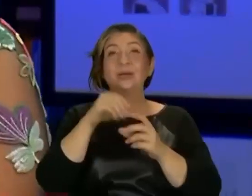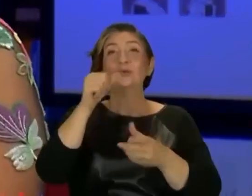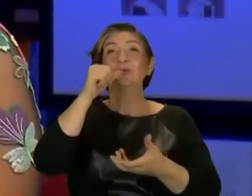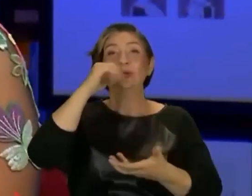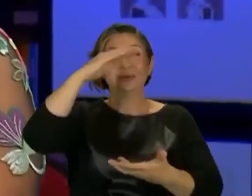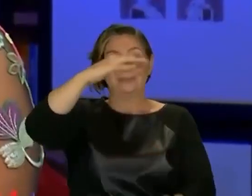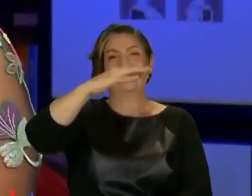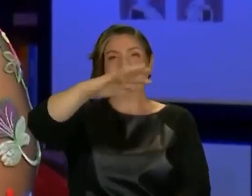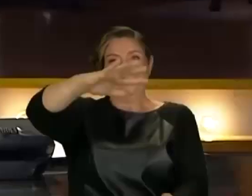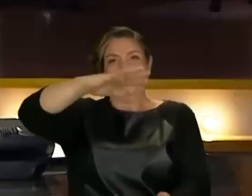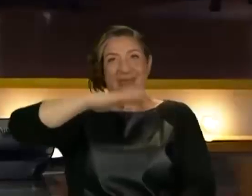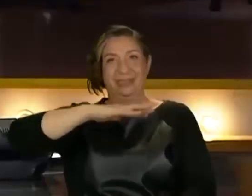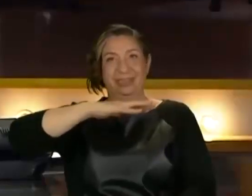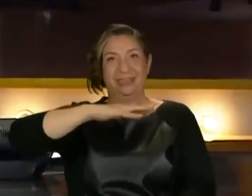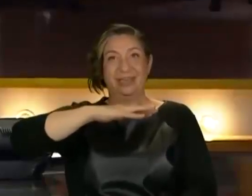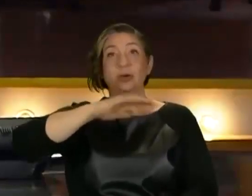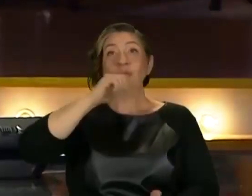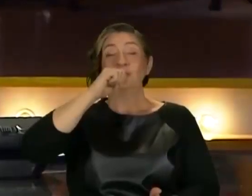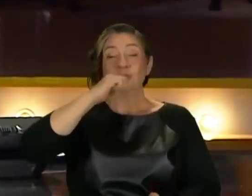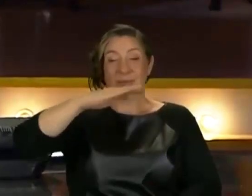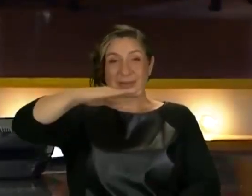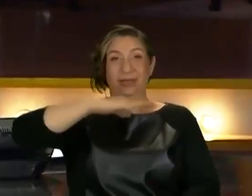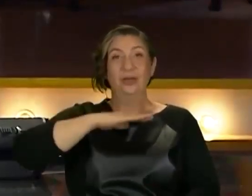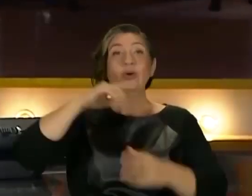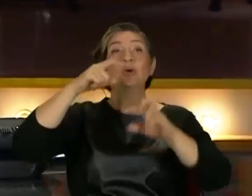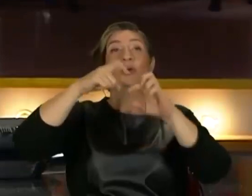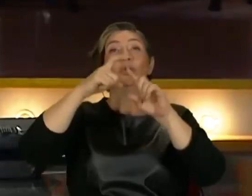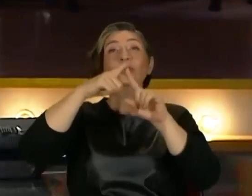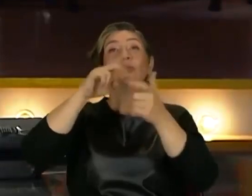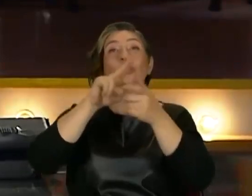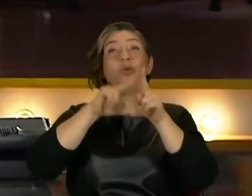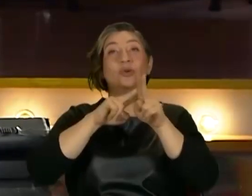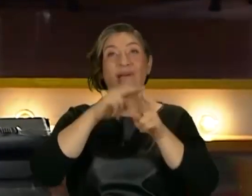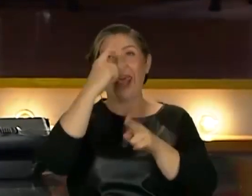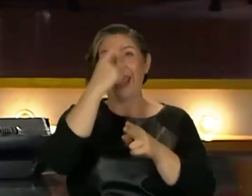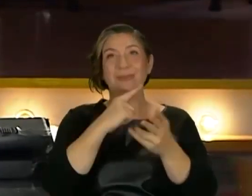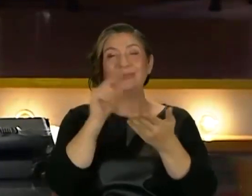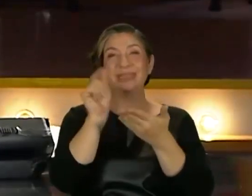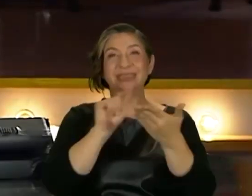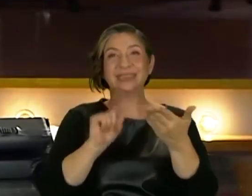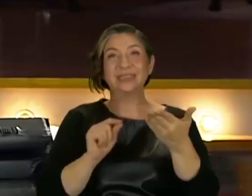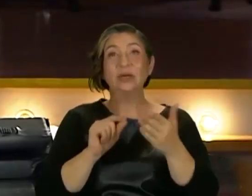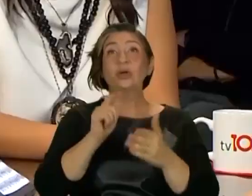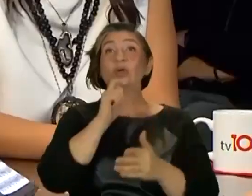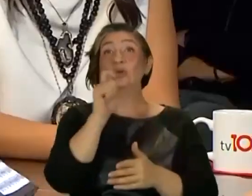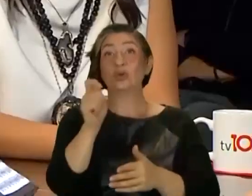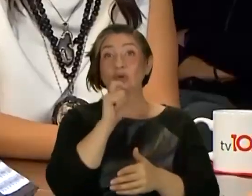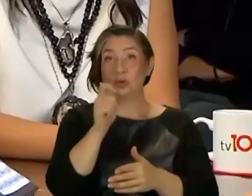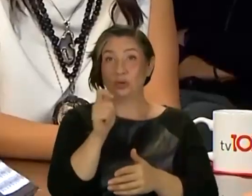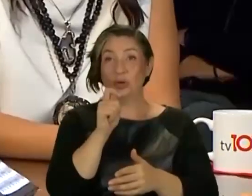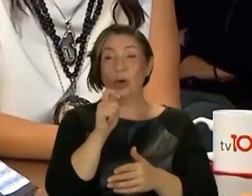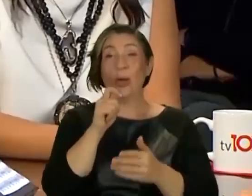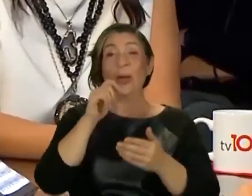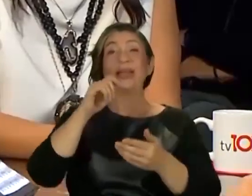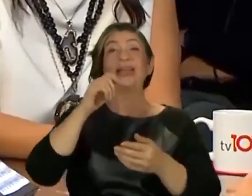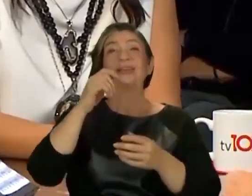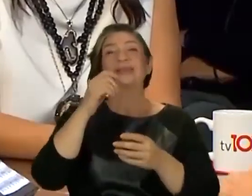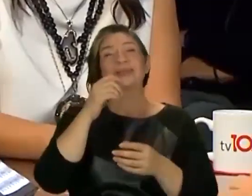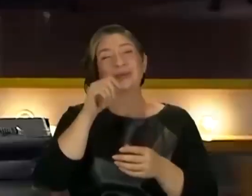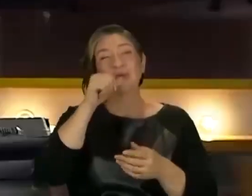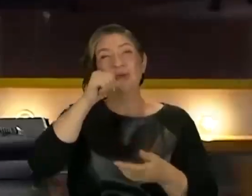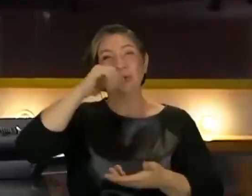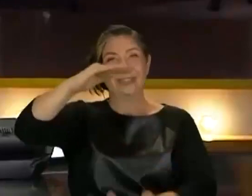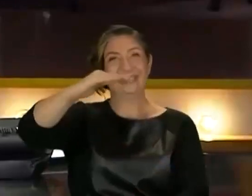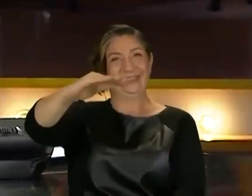bidon koyduk. Bidon koyunca Radyo Televizyon Üst Kurulu'nun resmi yazısında sunucu bidon